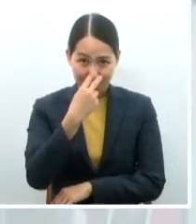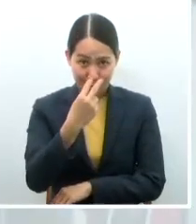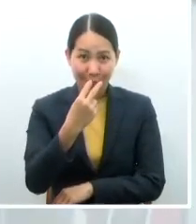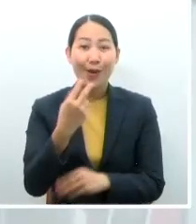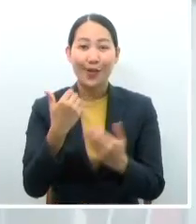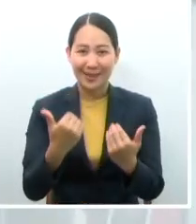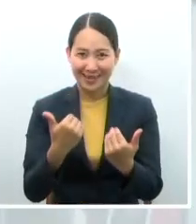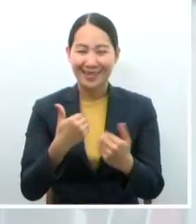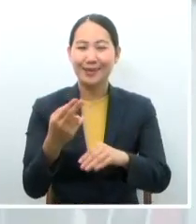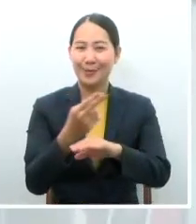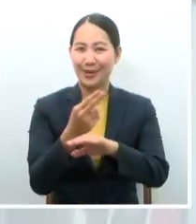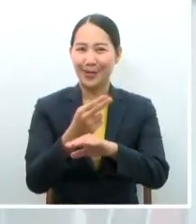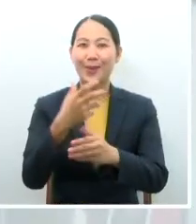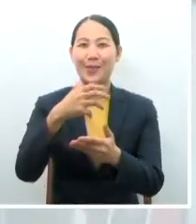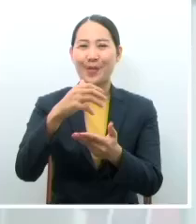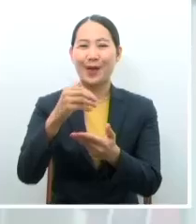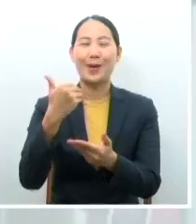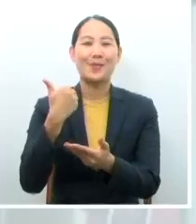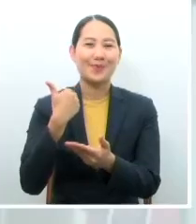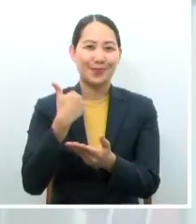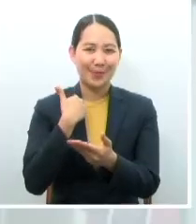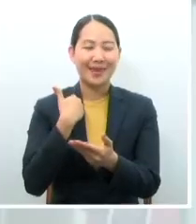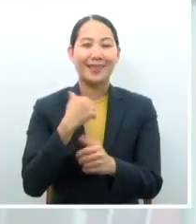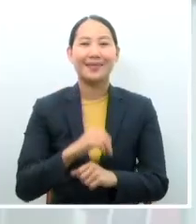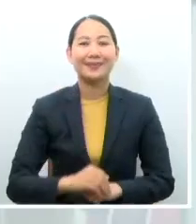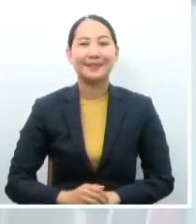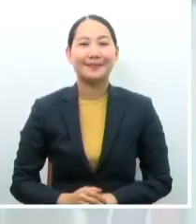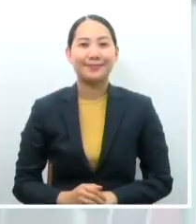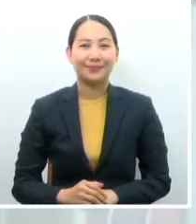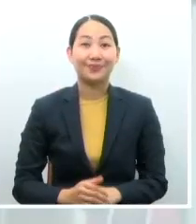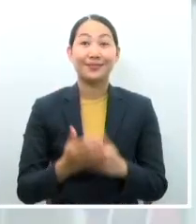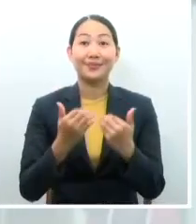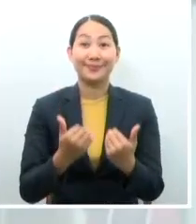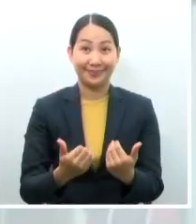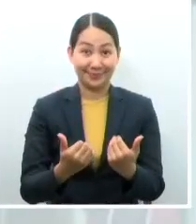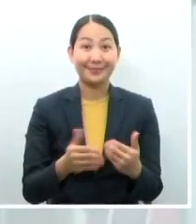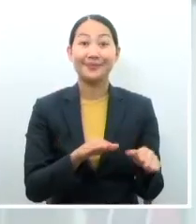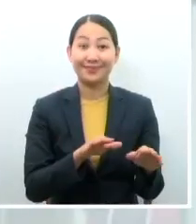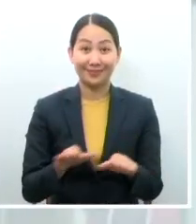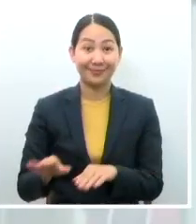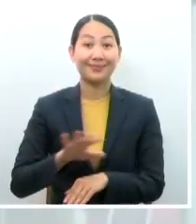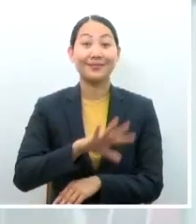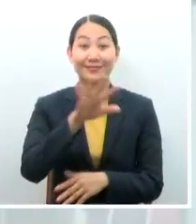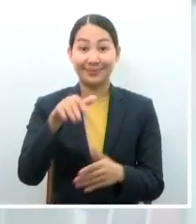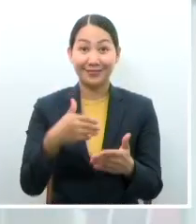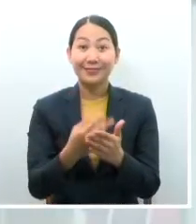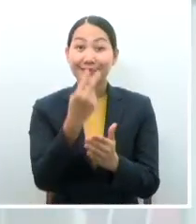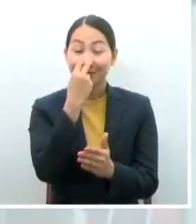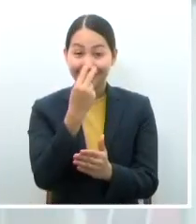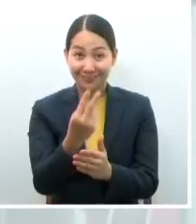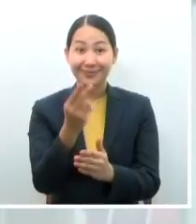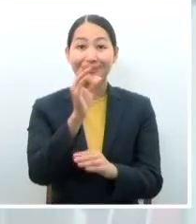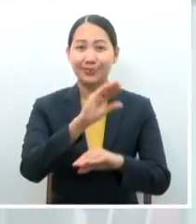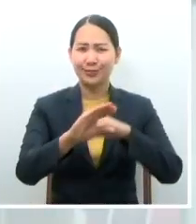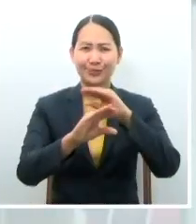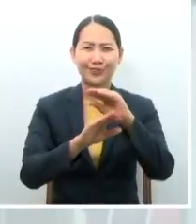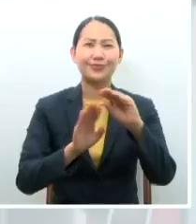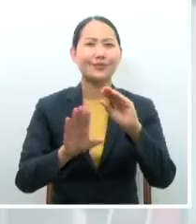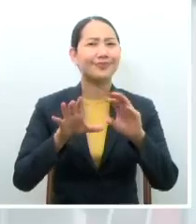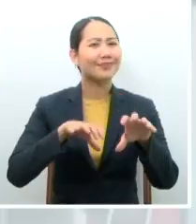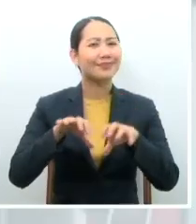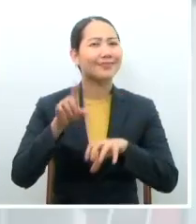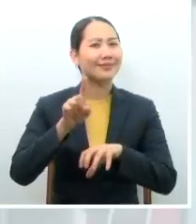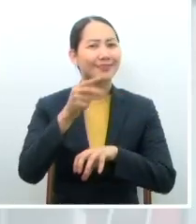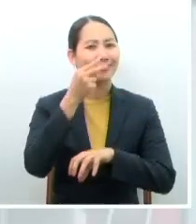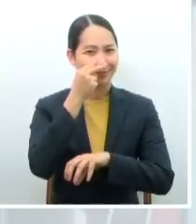ราได้เลยค่ะเอาละค่ะทุกท่านค่ะเดี๋ยวเราจะพาทุกท่านนะคะไปรับชมการดำเนินงานโครงงานของเราในครั้งนี้กันค่ะ ค่ะถ้าพร้อมแล้วนะคะเราไปรับช